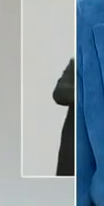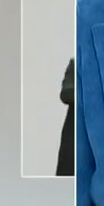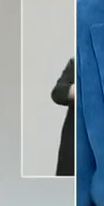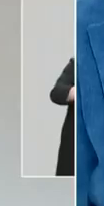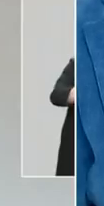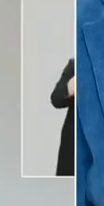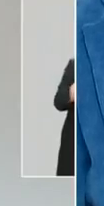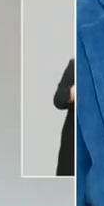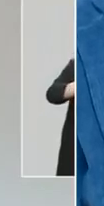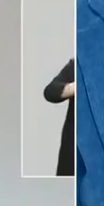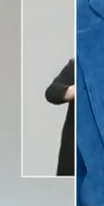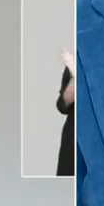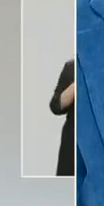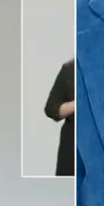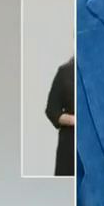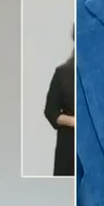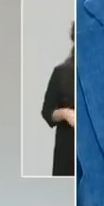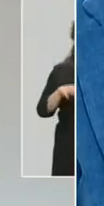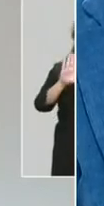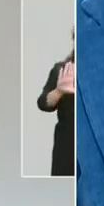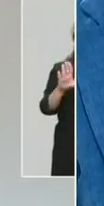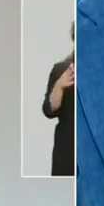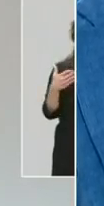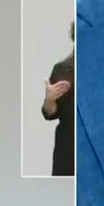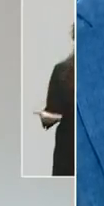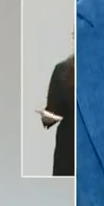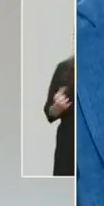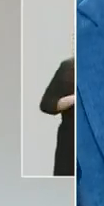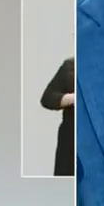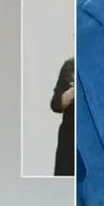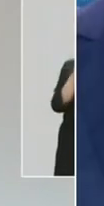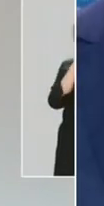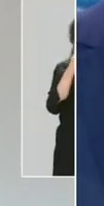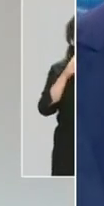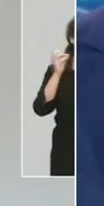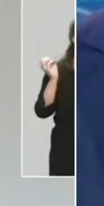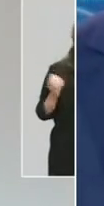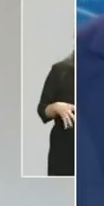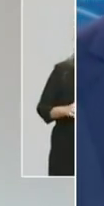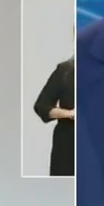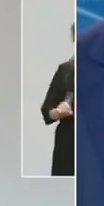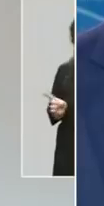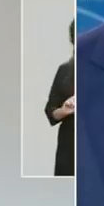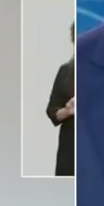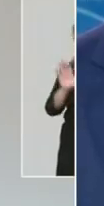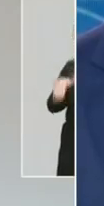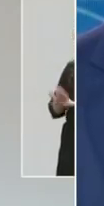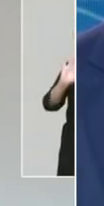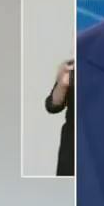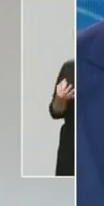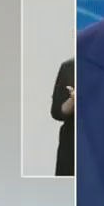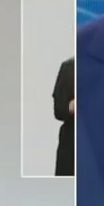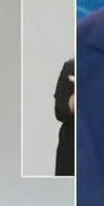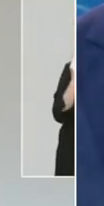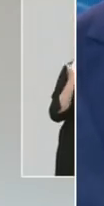vraiment dans le politique, le dur. Le politique, qui est la conférence d'Olivier Véran, qui s'est plutôt concentrée sur les non-vaccinés, un coup de pression qui